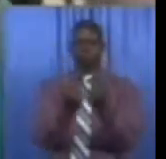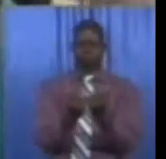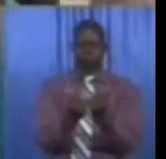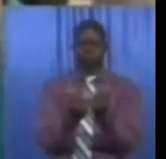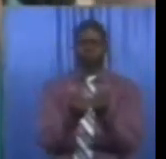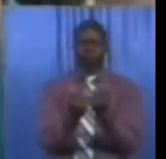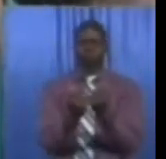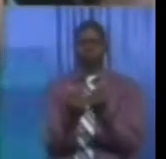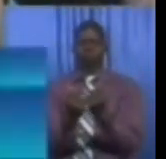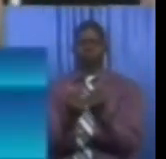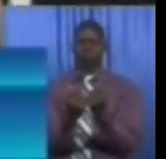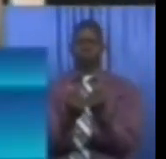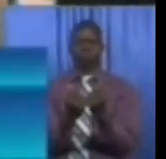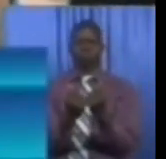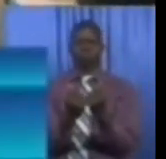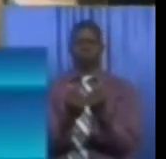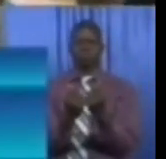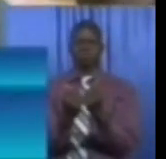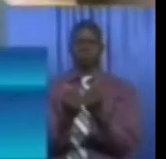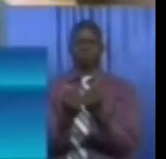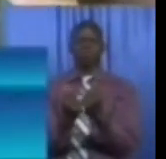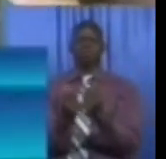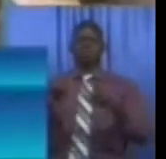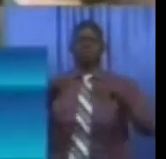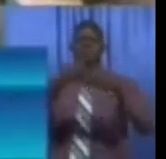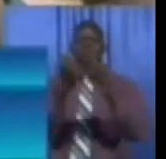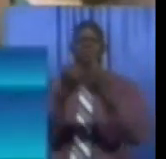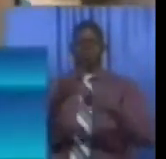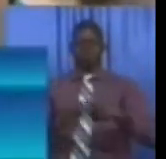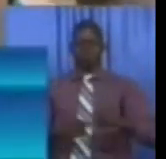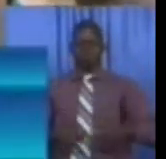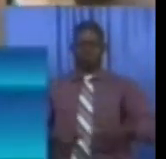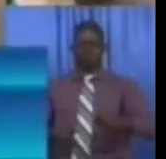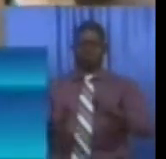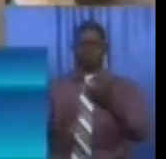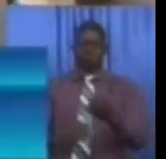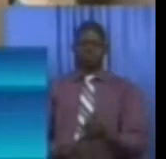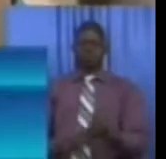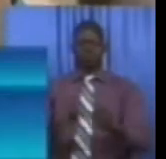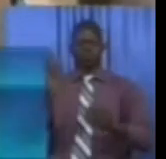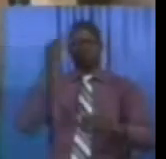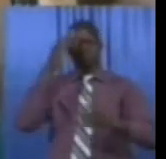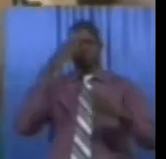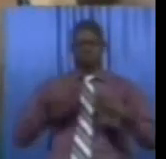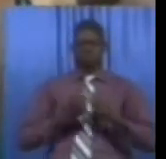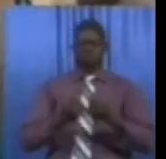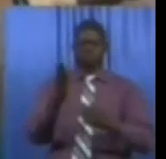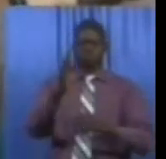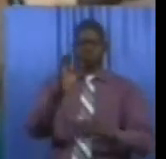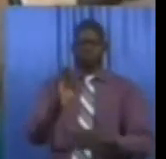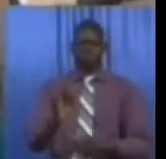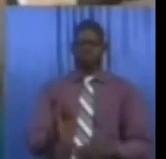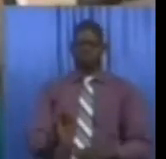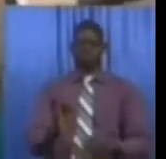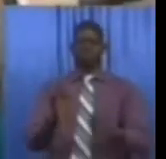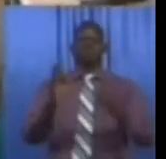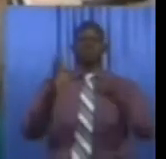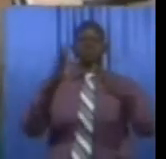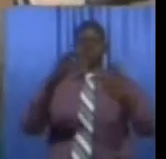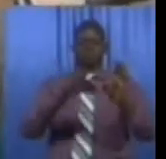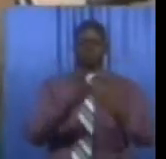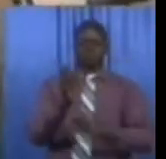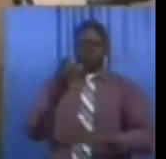the Ministry of Health's goals. Jipaygo va continuer de soutenir le ministère de la Santé au Burkina Faso. Un domaine dans lequel nous